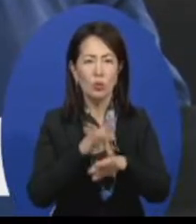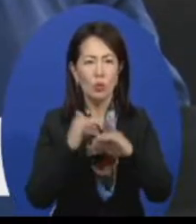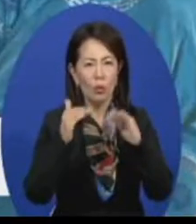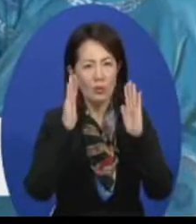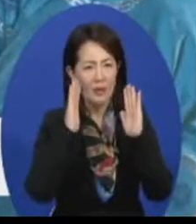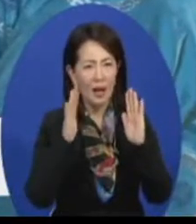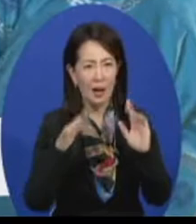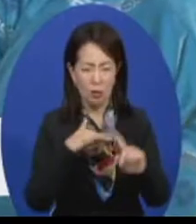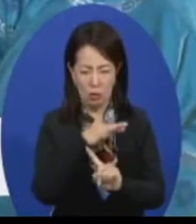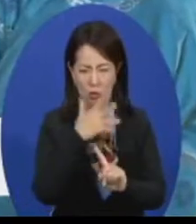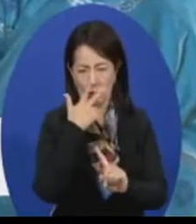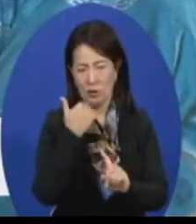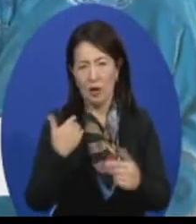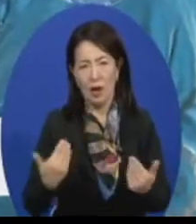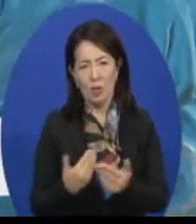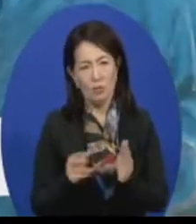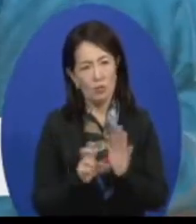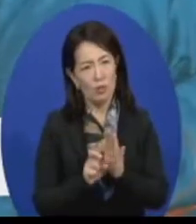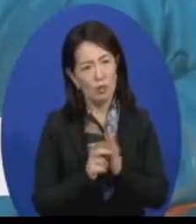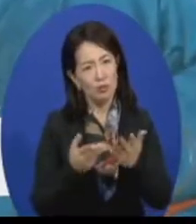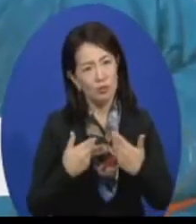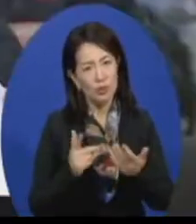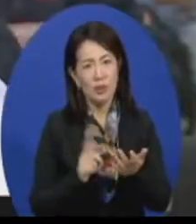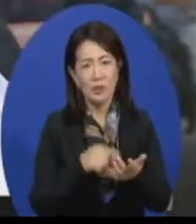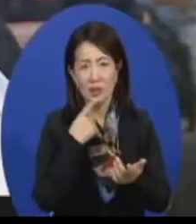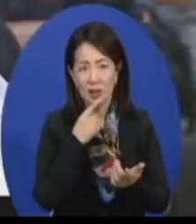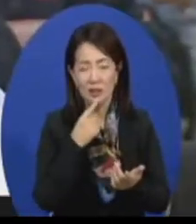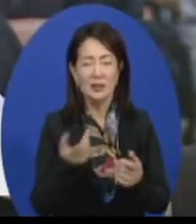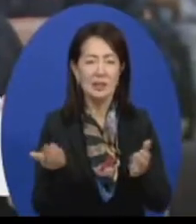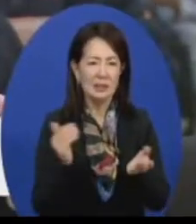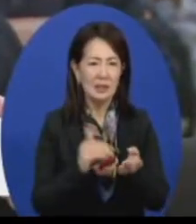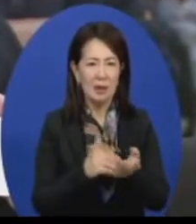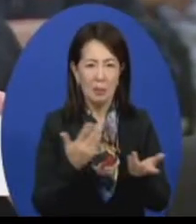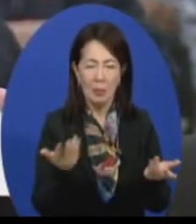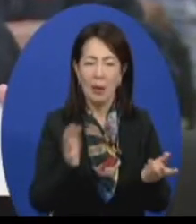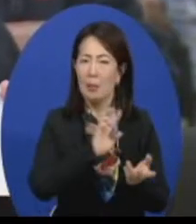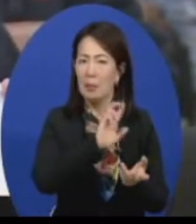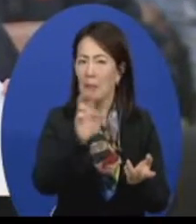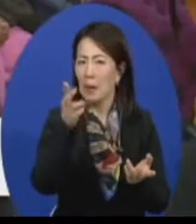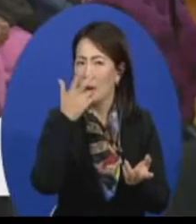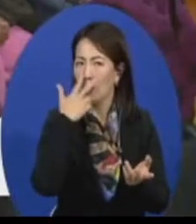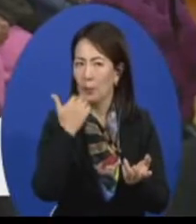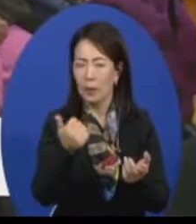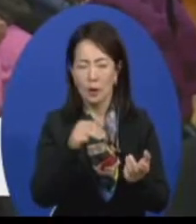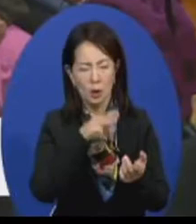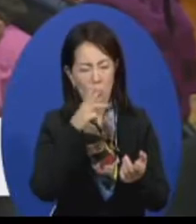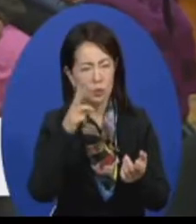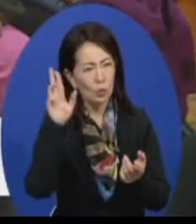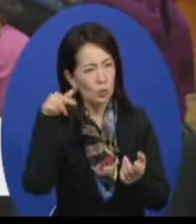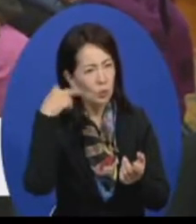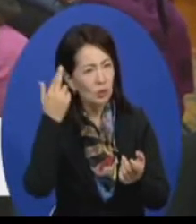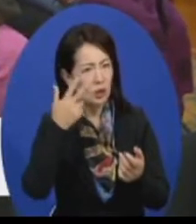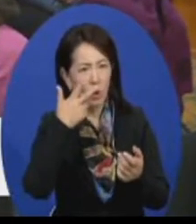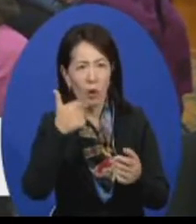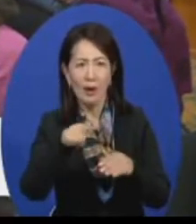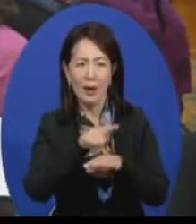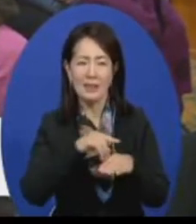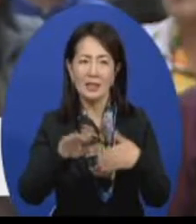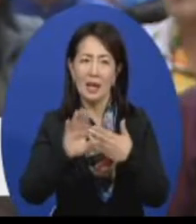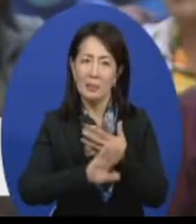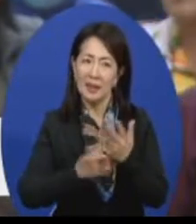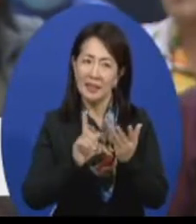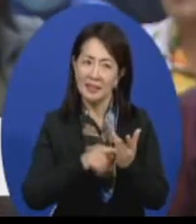анхаарч тухтай орчинд амьдрах боломж бүрдүүлэх хэрэгтэй хэлж байлаа. Мөн дахин давтагдчихгүй байгаль түүхэн дурсгалт газруудаа хамгаалах асуудлыг хүндсэн